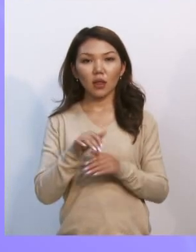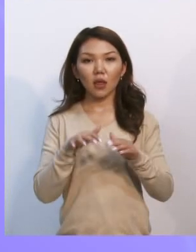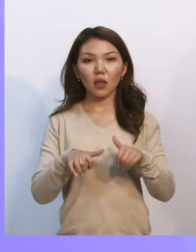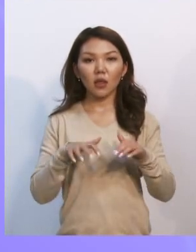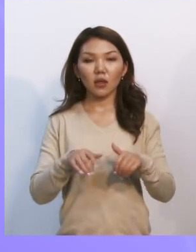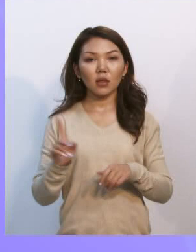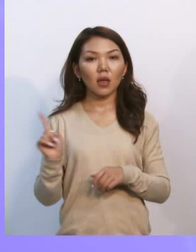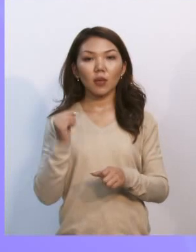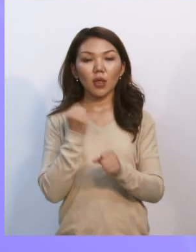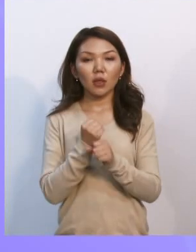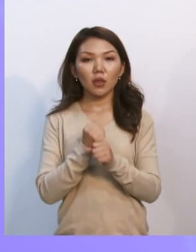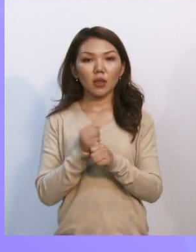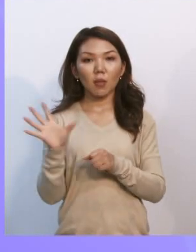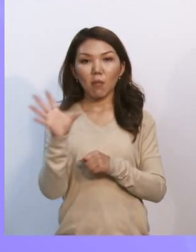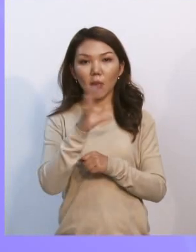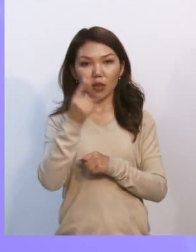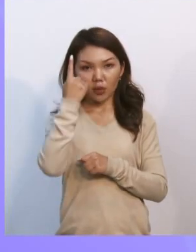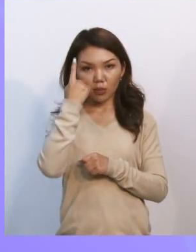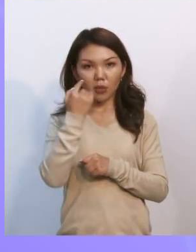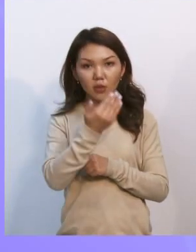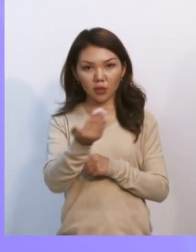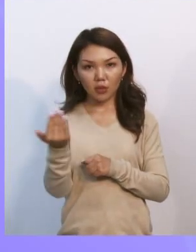Муну баарыбыз билебиз э балдар.